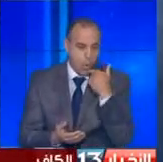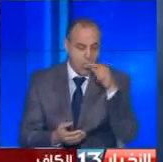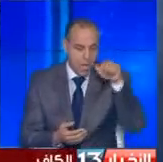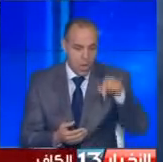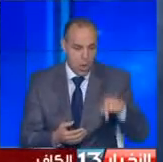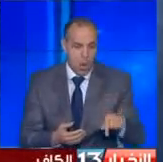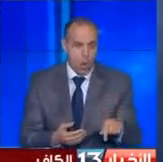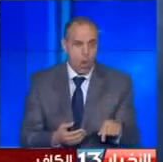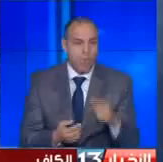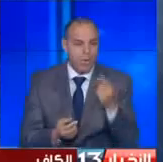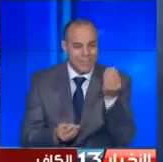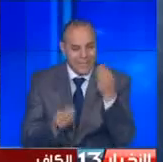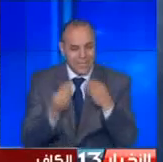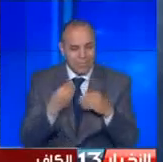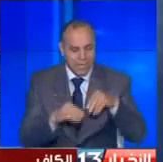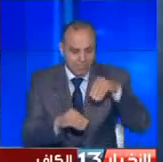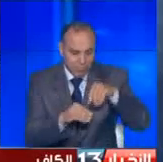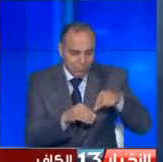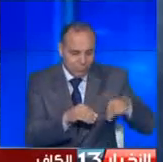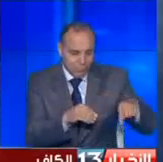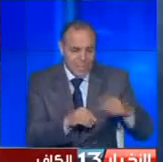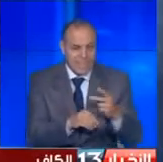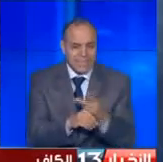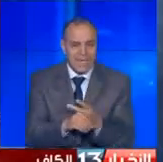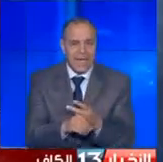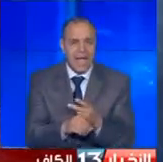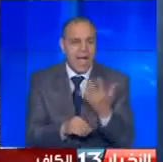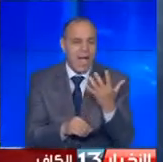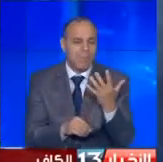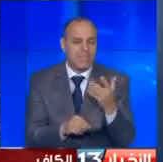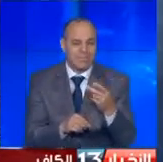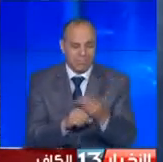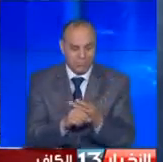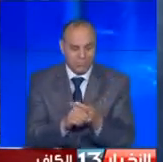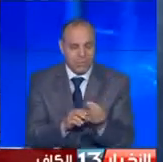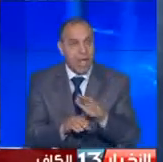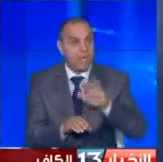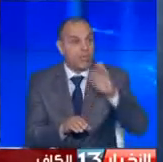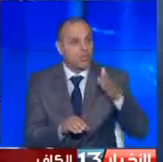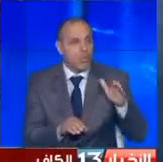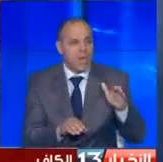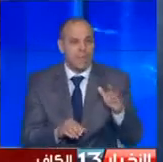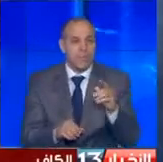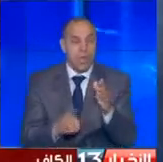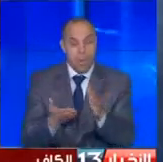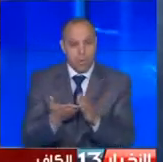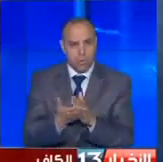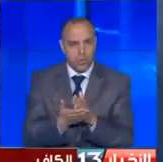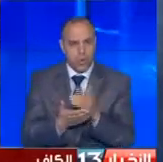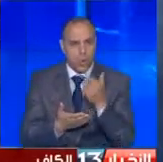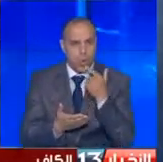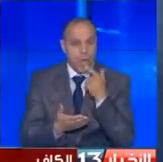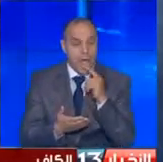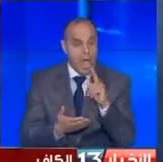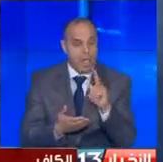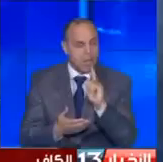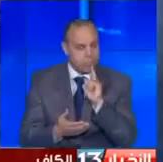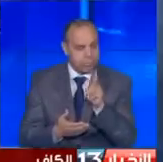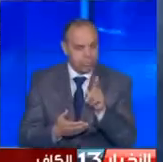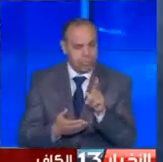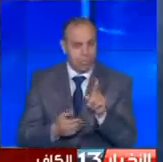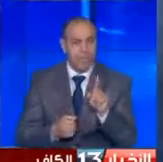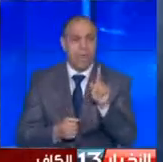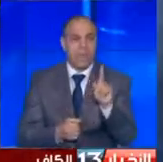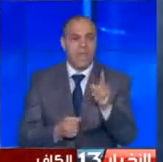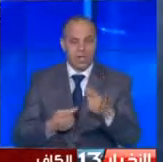اليوم الحقلي تجربة زراعة البطاطا الخامس فصلية أو بطاطا المرتفعات، وهي مشروع تقوم الوكالة بتنفيذه